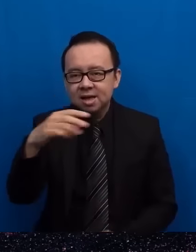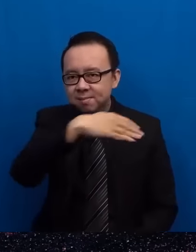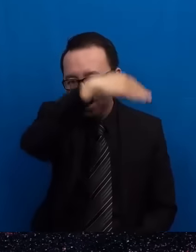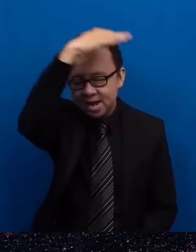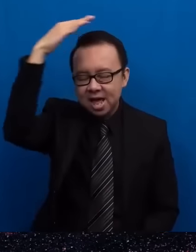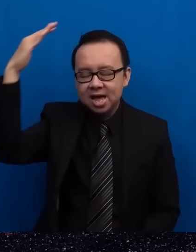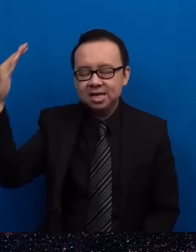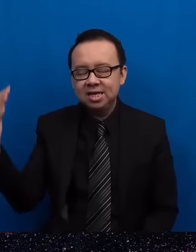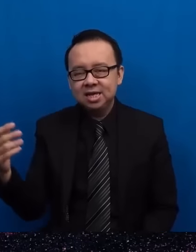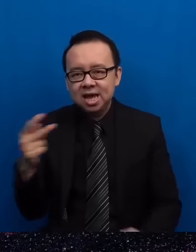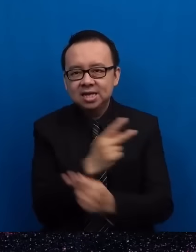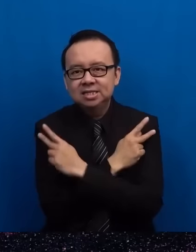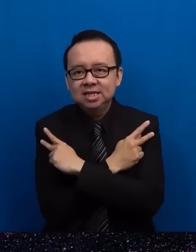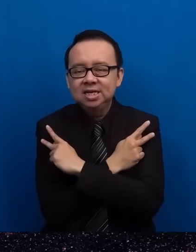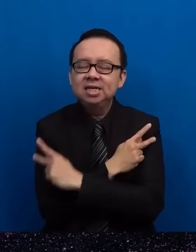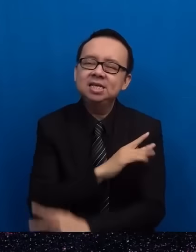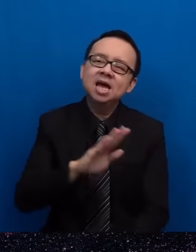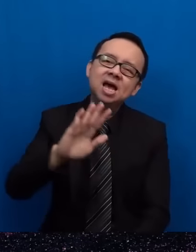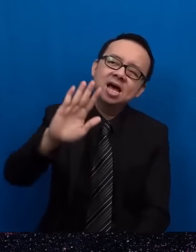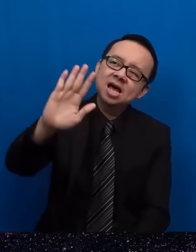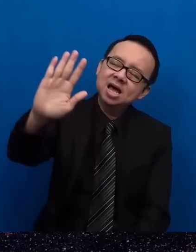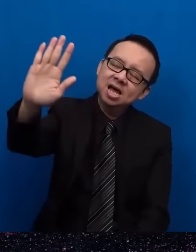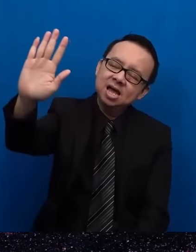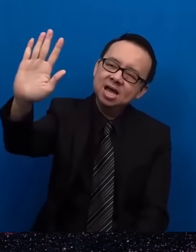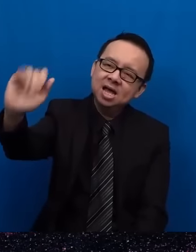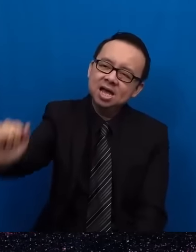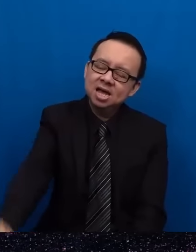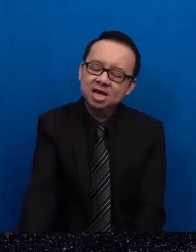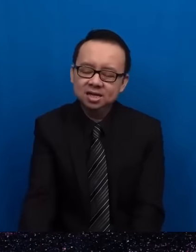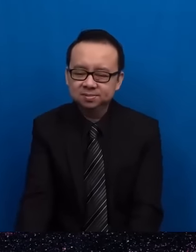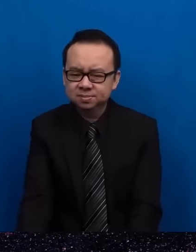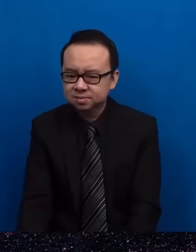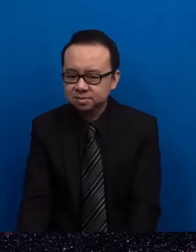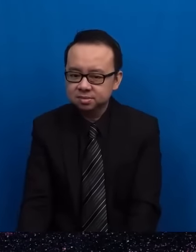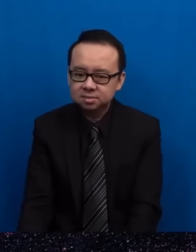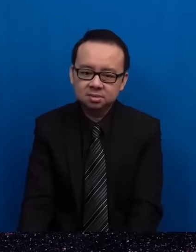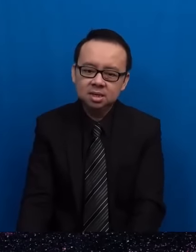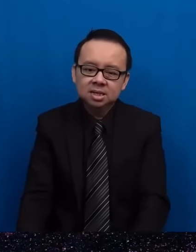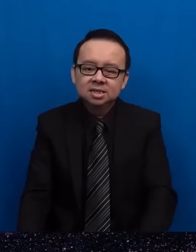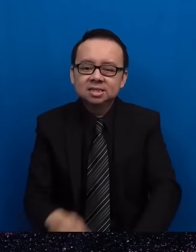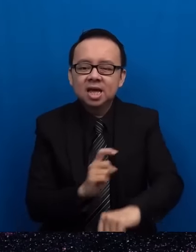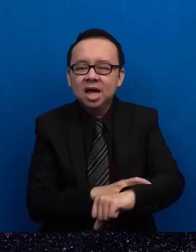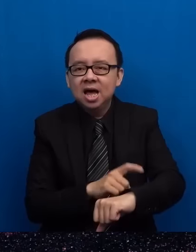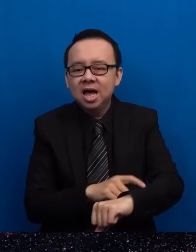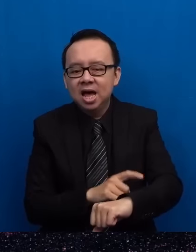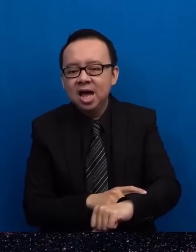kulihat pelangi kasih-Nya. Saatnya kan tiba nanti,